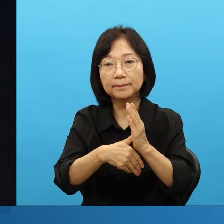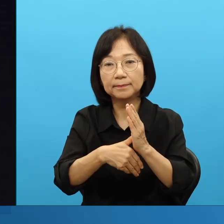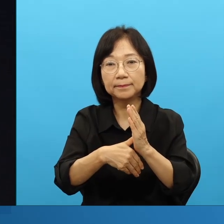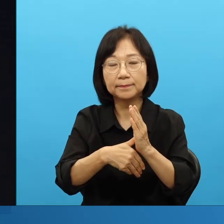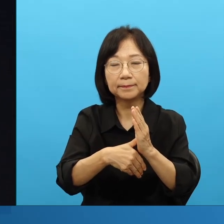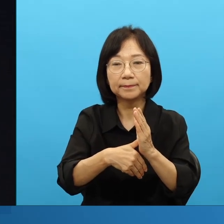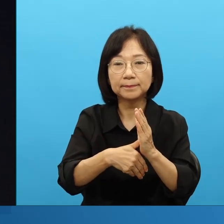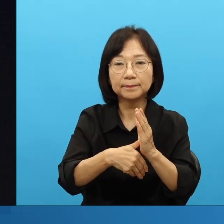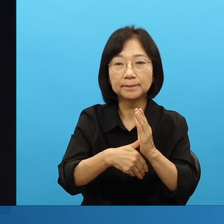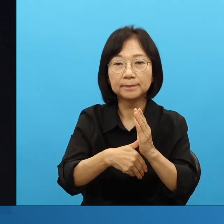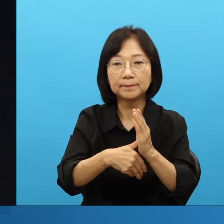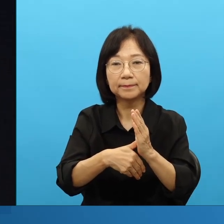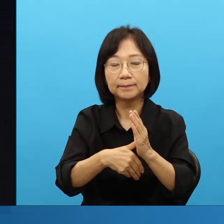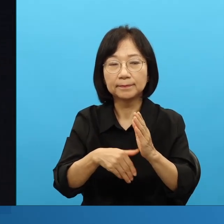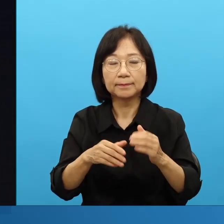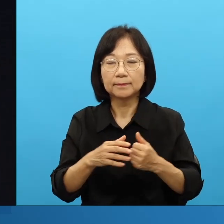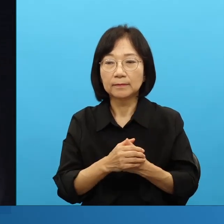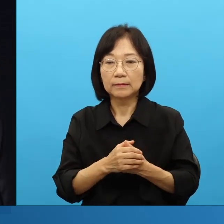이때에